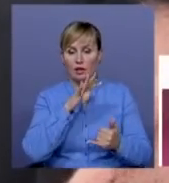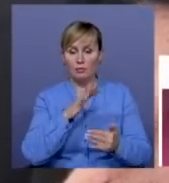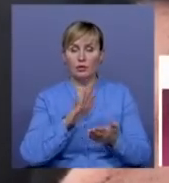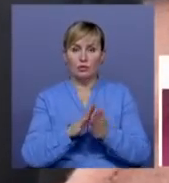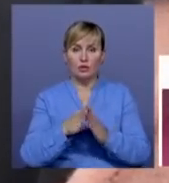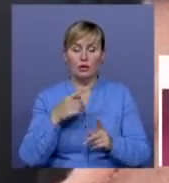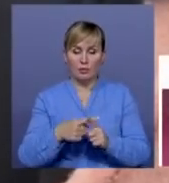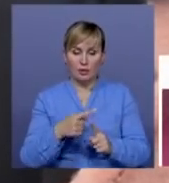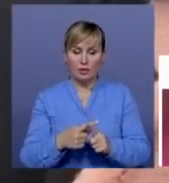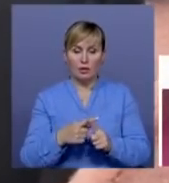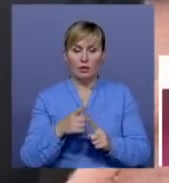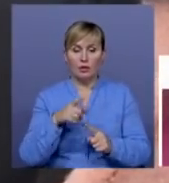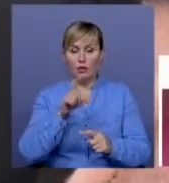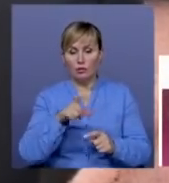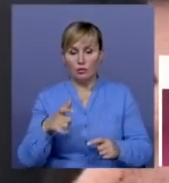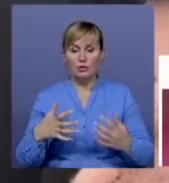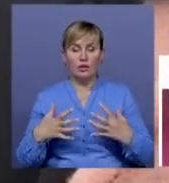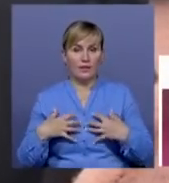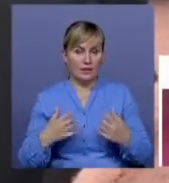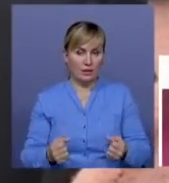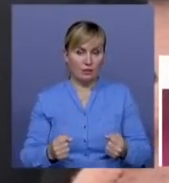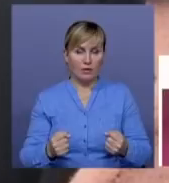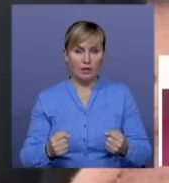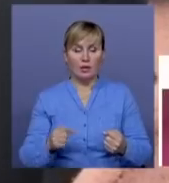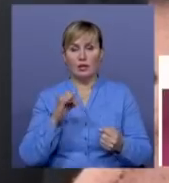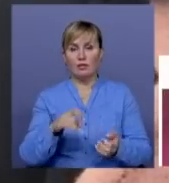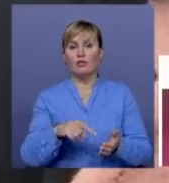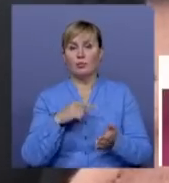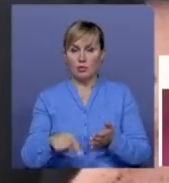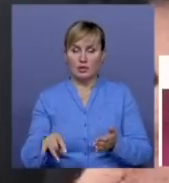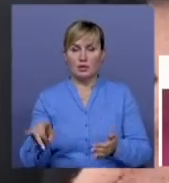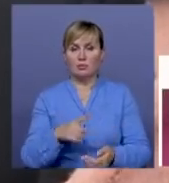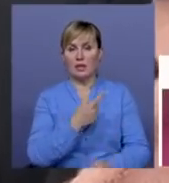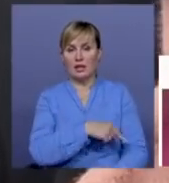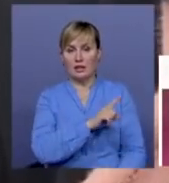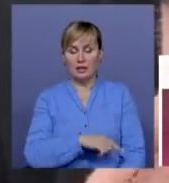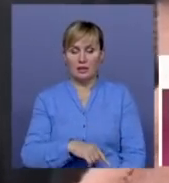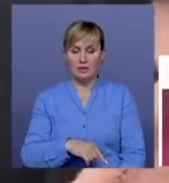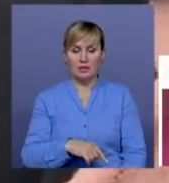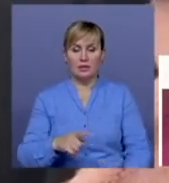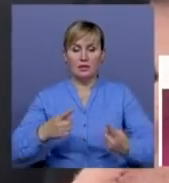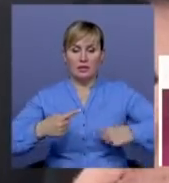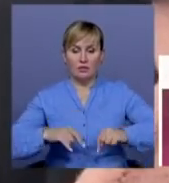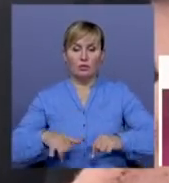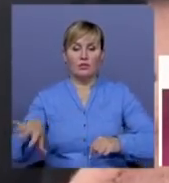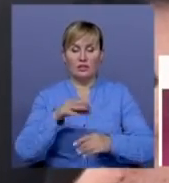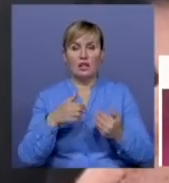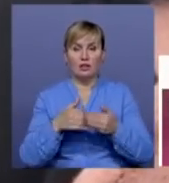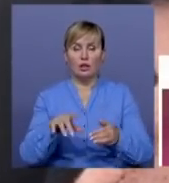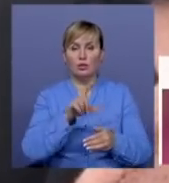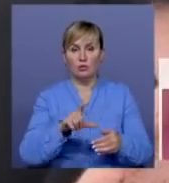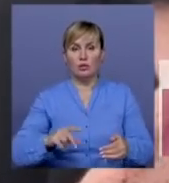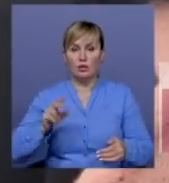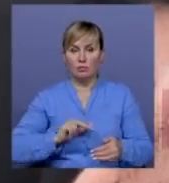положительная. По большом количестве люди выздоравливают, поправляются и выписываются из больниц. Заведения все у нас открыты, люди